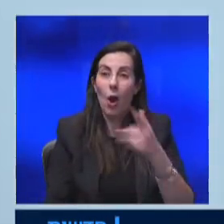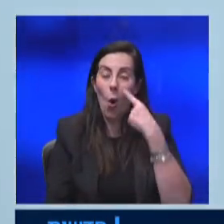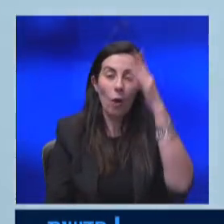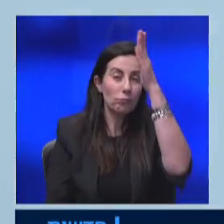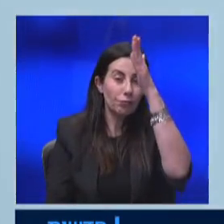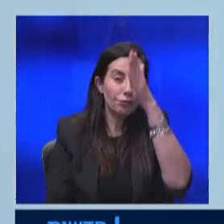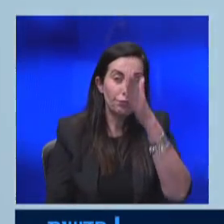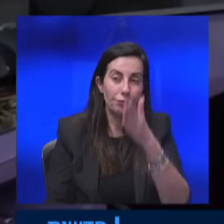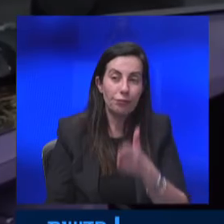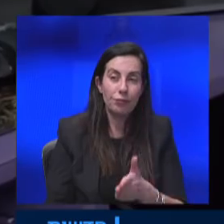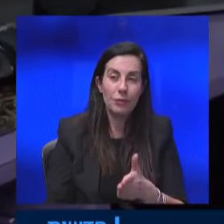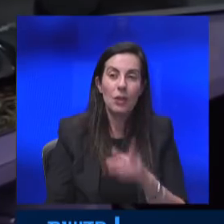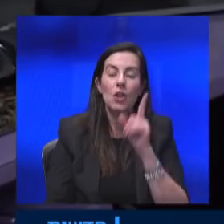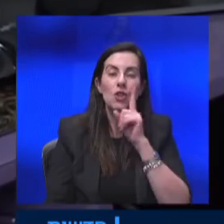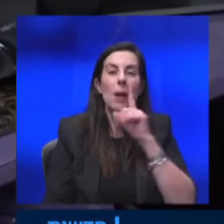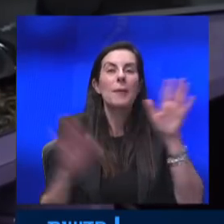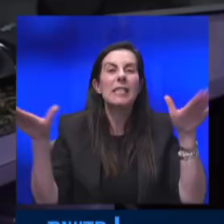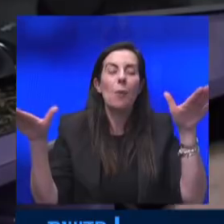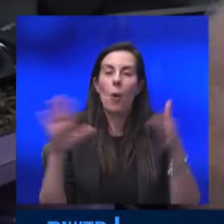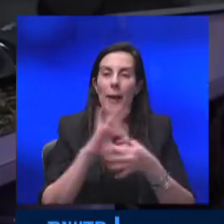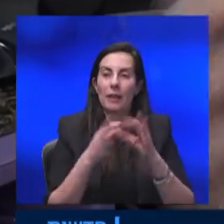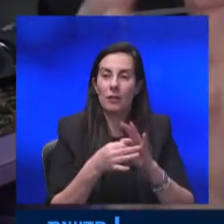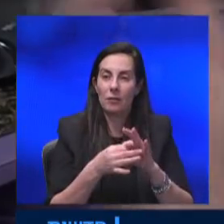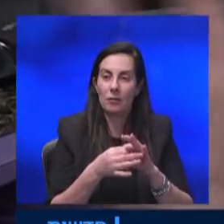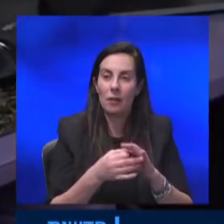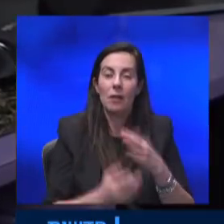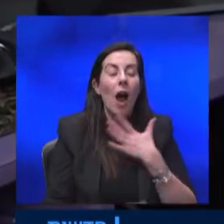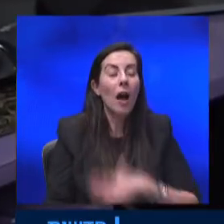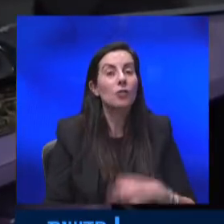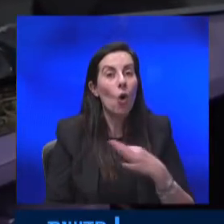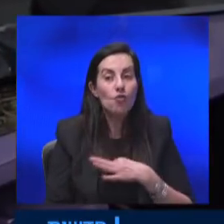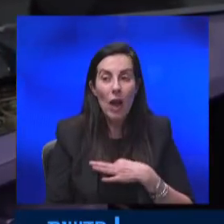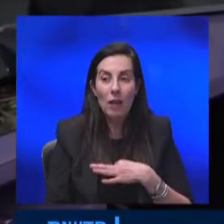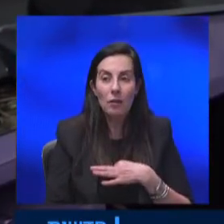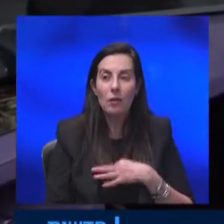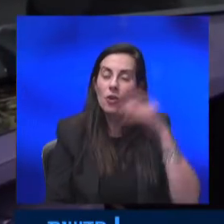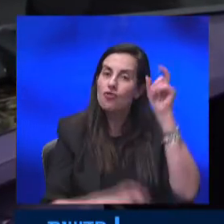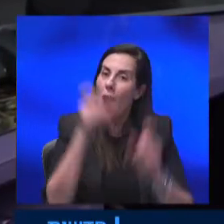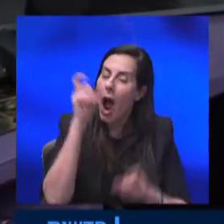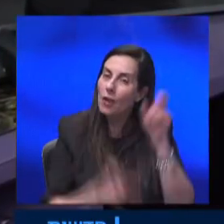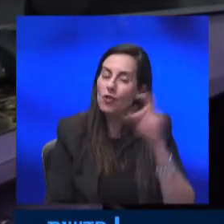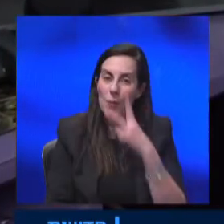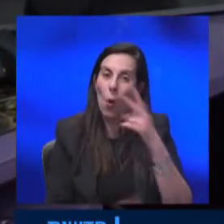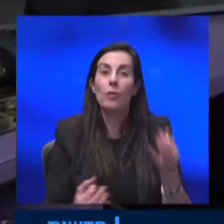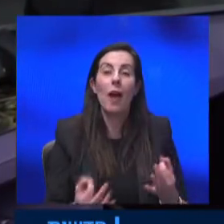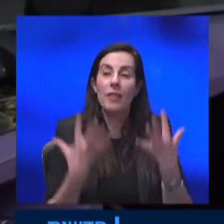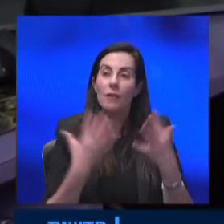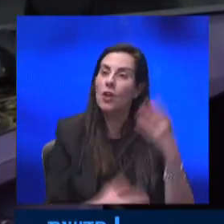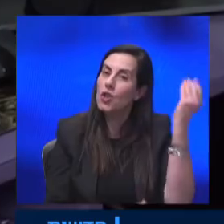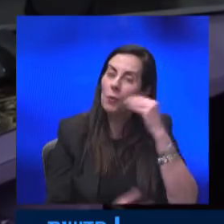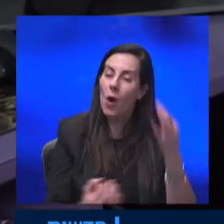קוראים זה סיפורים אונליין. אז החזון שלי להביא הטבע לאנשים שהם ילמדו על הטבע, ישמעו על הטבע,